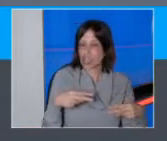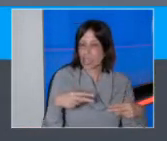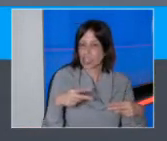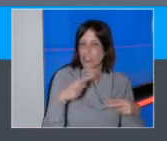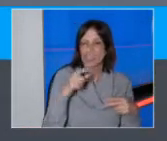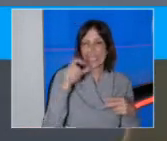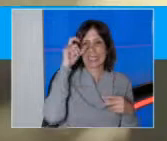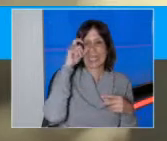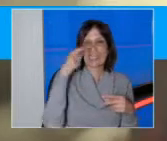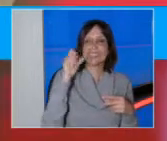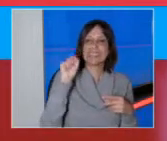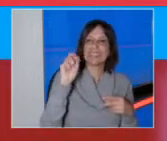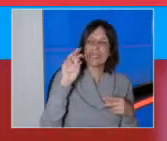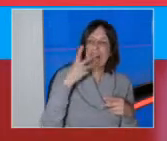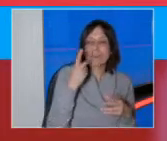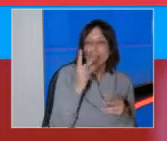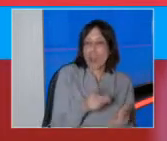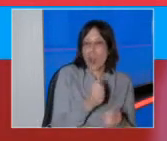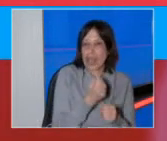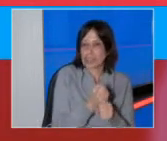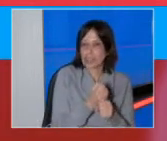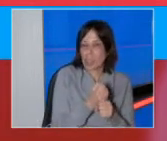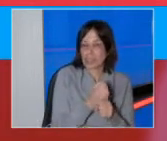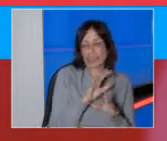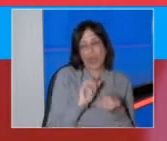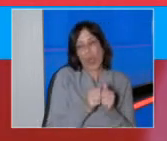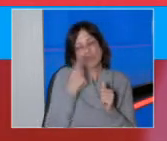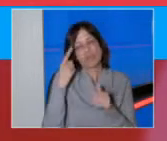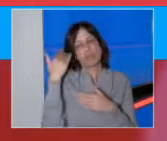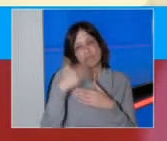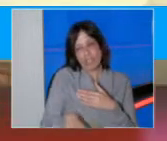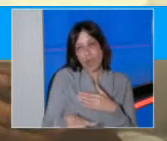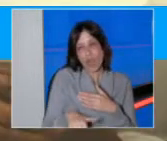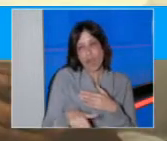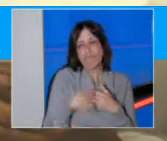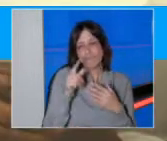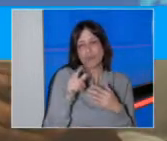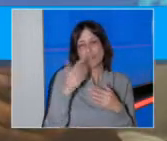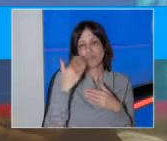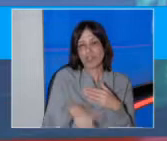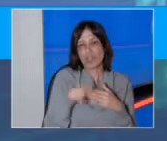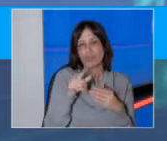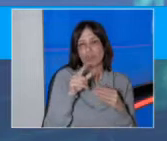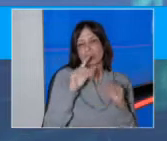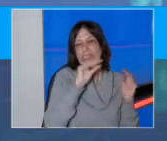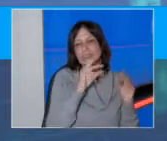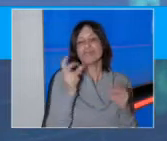סער ומה הוא יכול לעשות, או שאתם בטוחים שבסוף, כמו אחרים וטובים לפניו, הוא התכנס תחת ממשלת